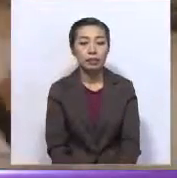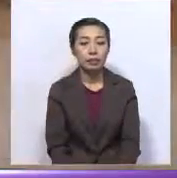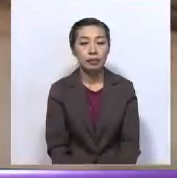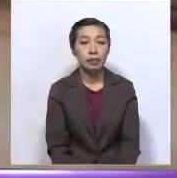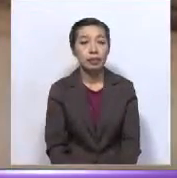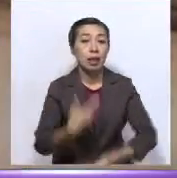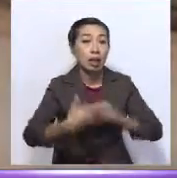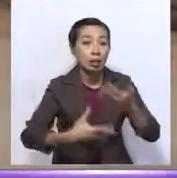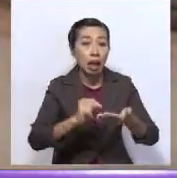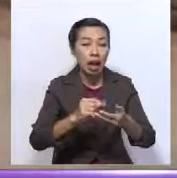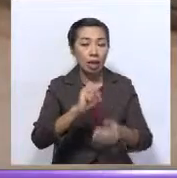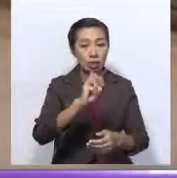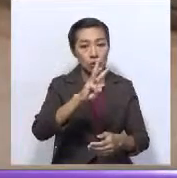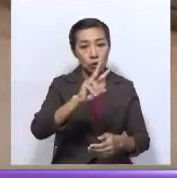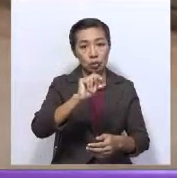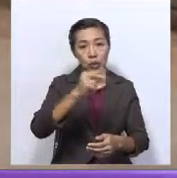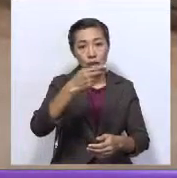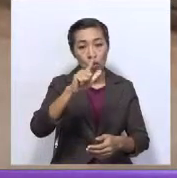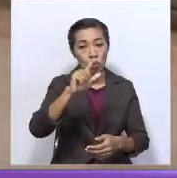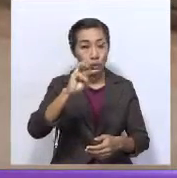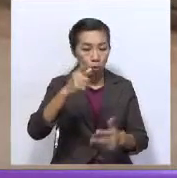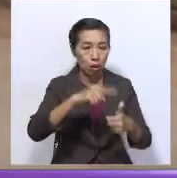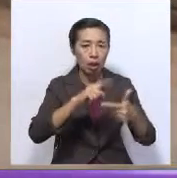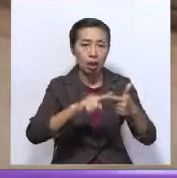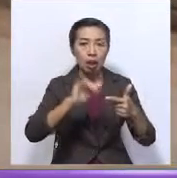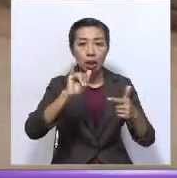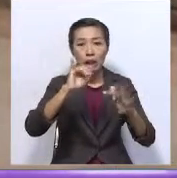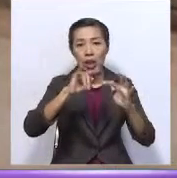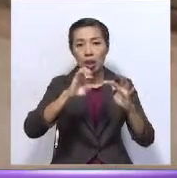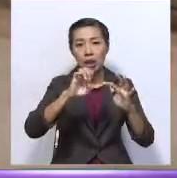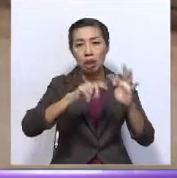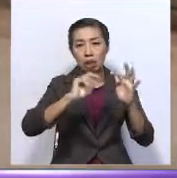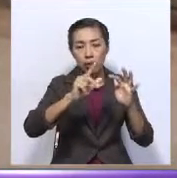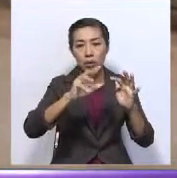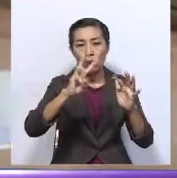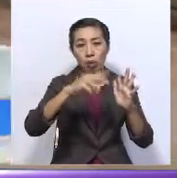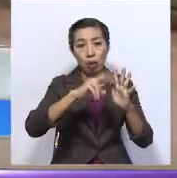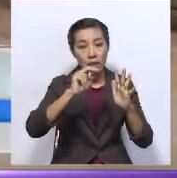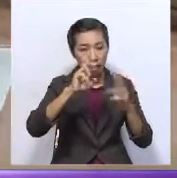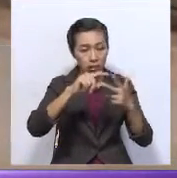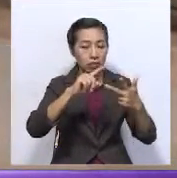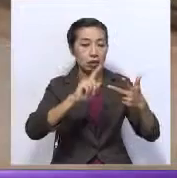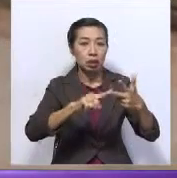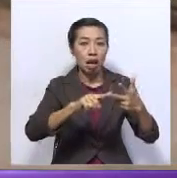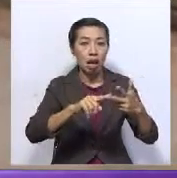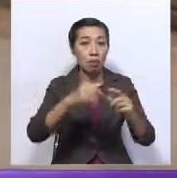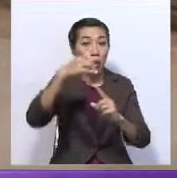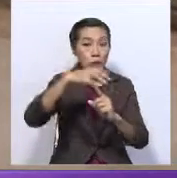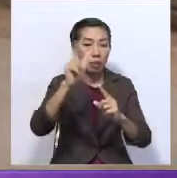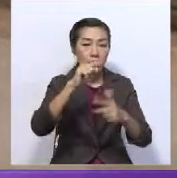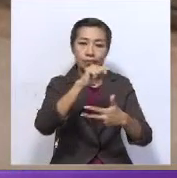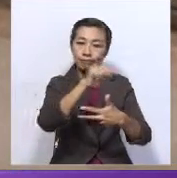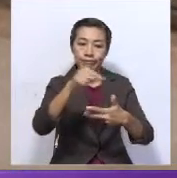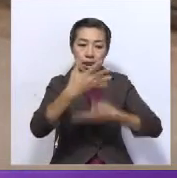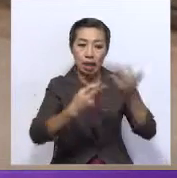ะฮะตลาดสวนหลวงตลาดรุ่งวานิชแล้วก็ตลาดร่มเหลือง3ตลาดเนี้ยต้องยุตินะฮะยุ